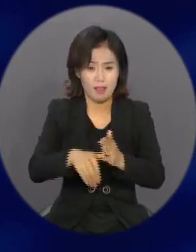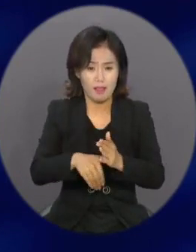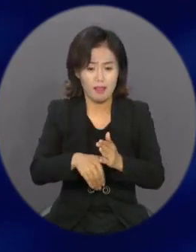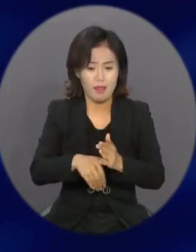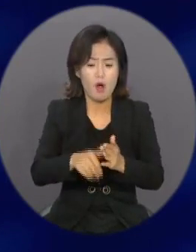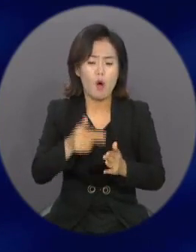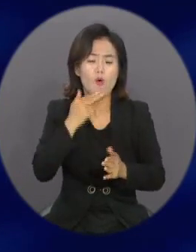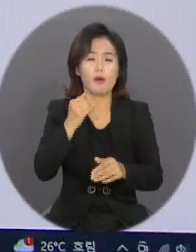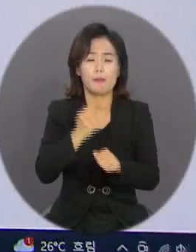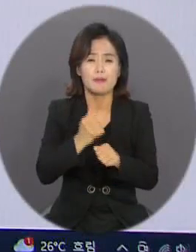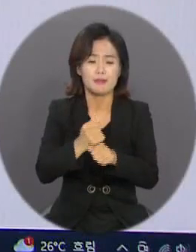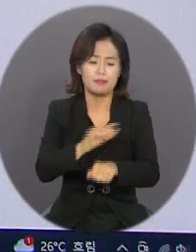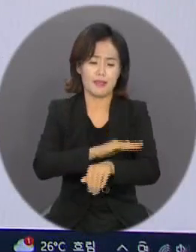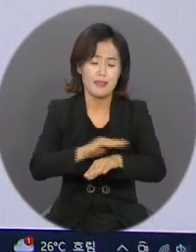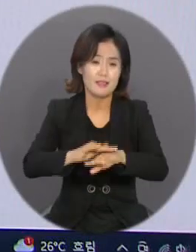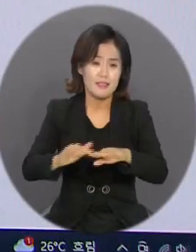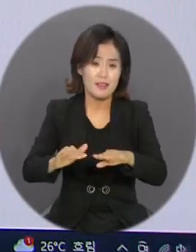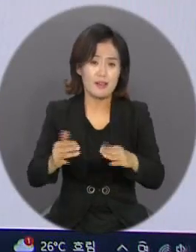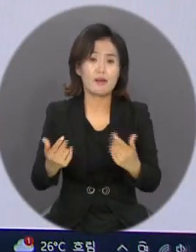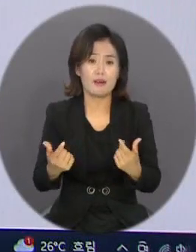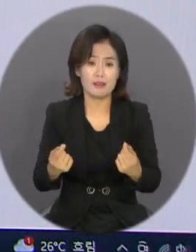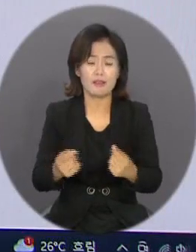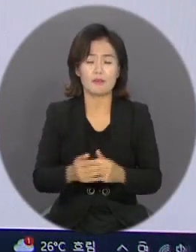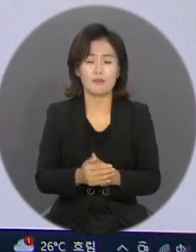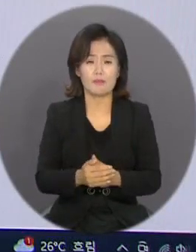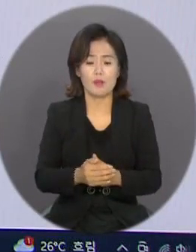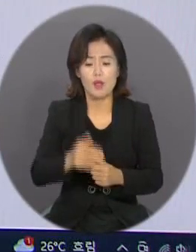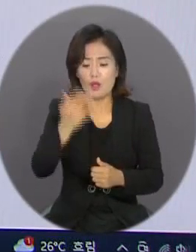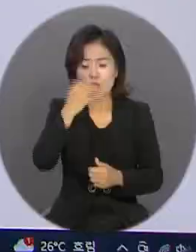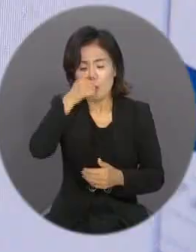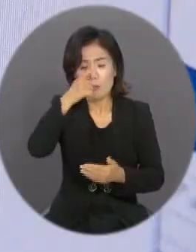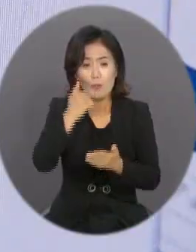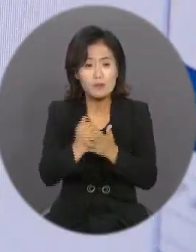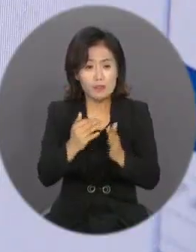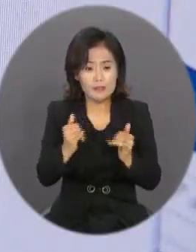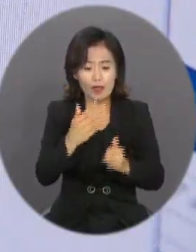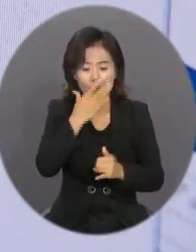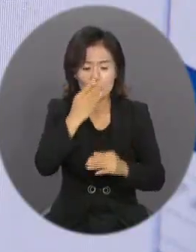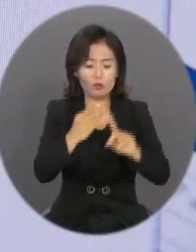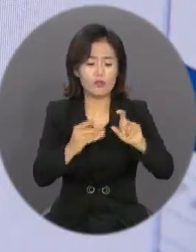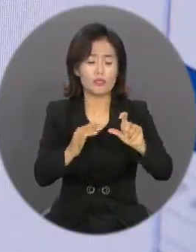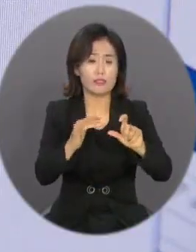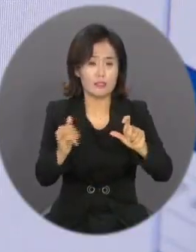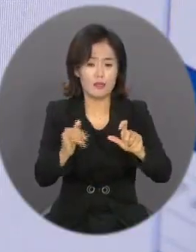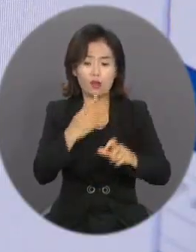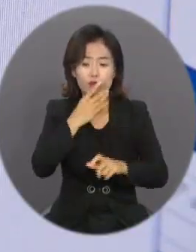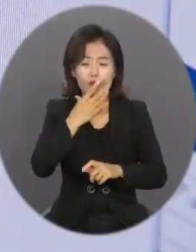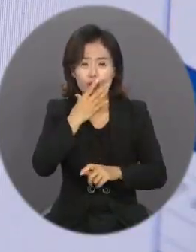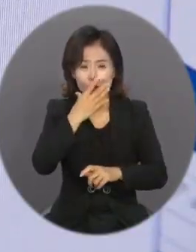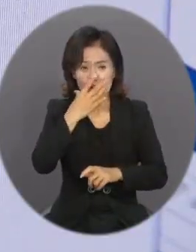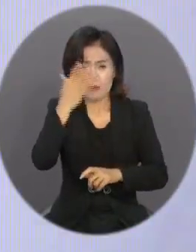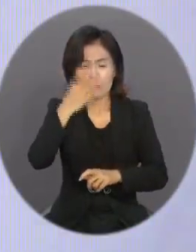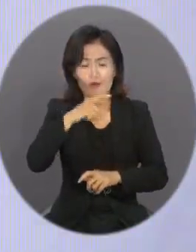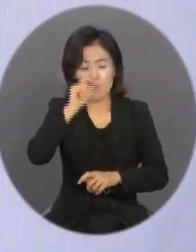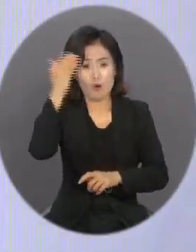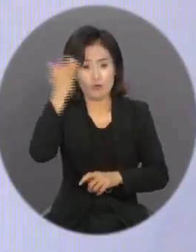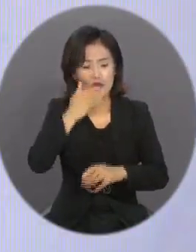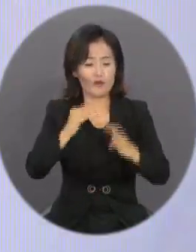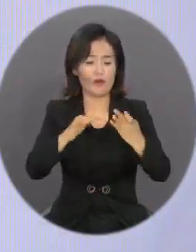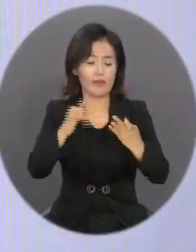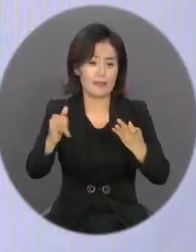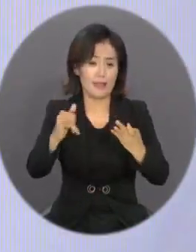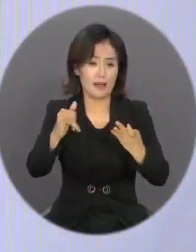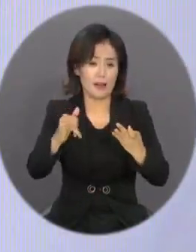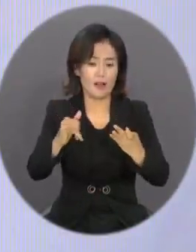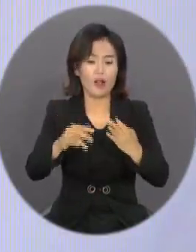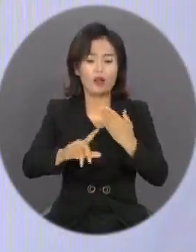가장 근본적이겠죠. 이번에 논란이 된 성범죄자를 포함해 순천 15명, 여수 14명 등 전남